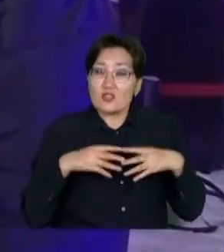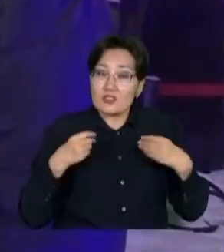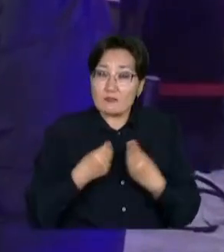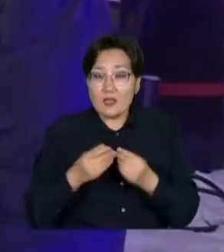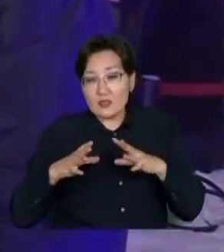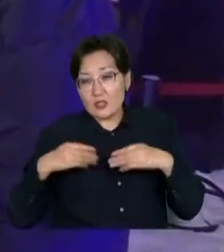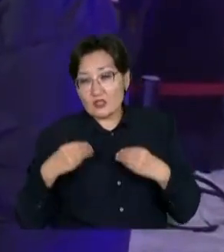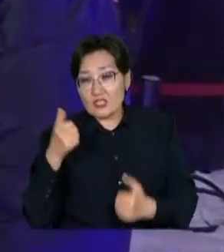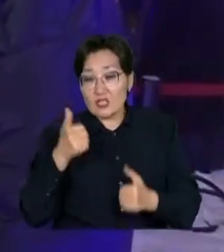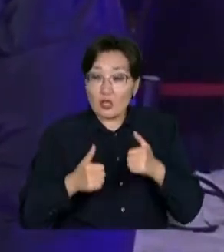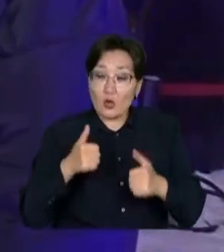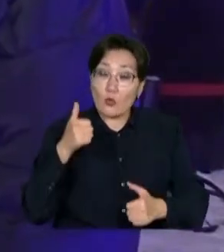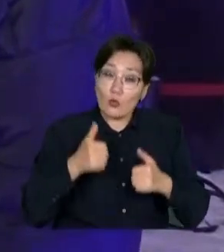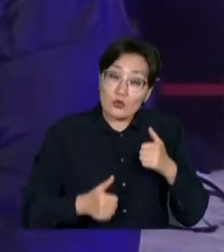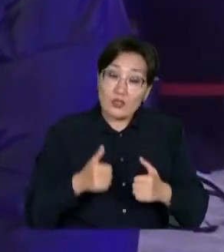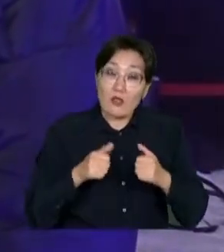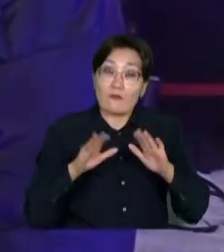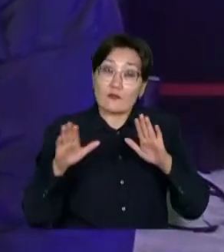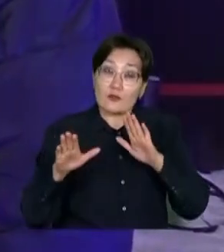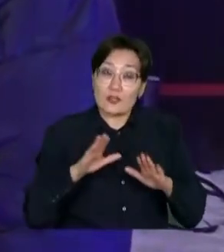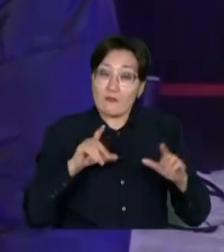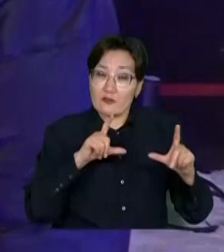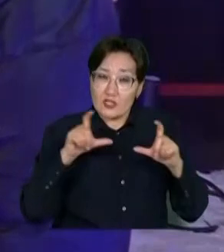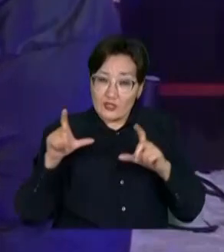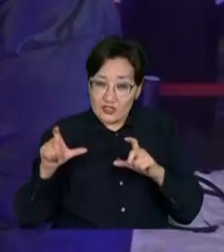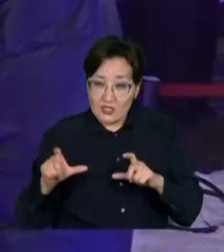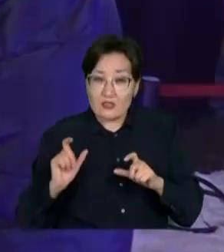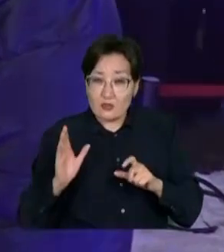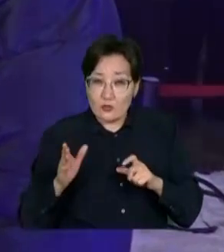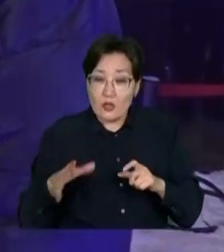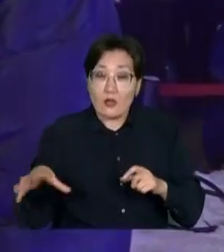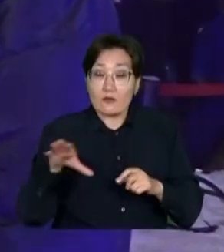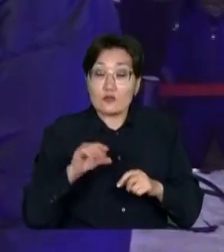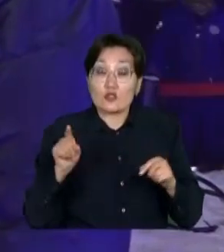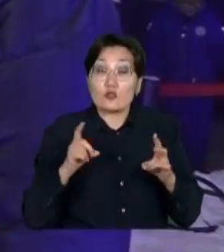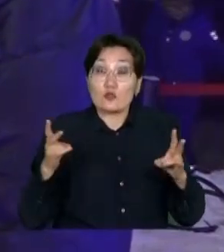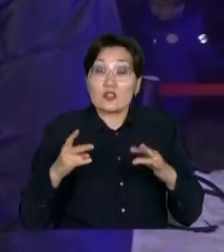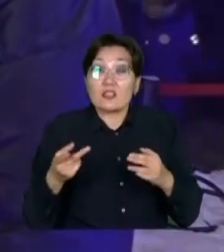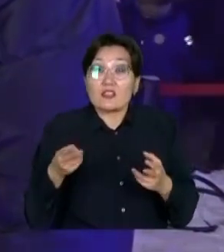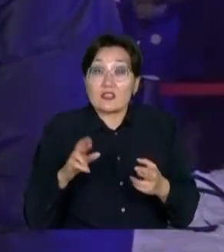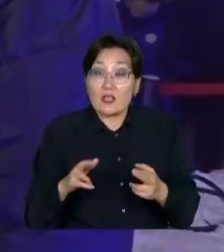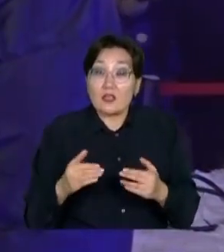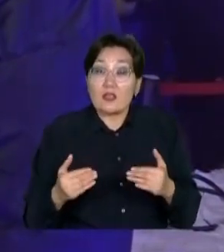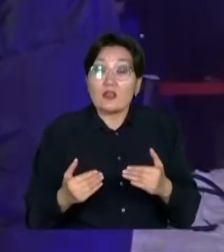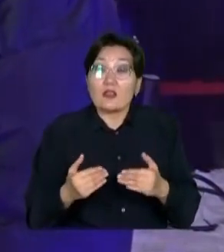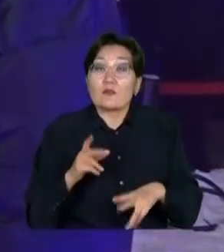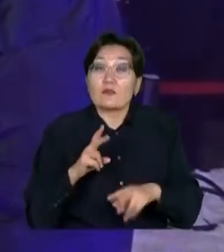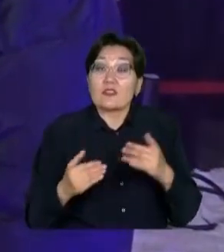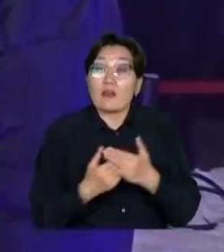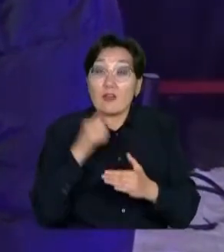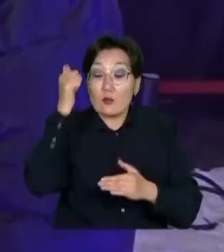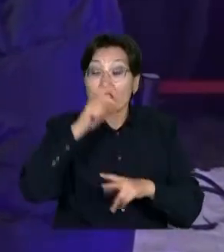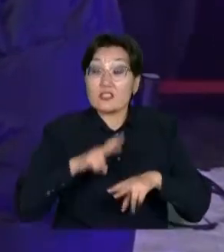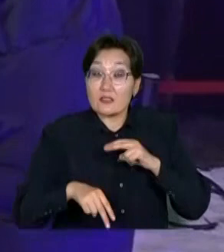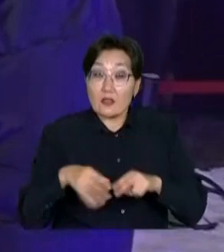игры, конкурсы, выставки, фотосессии. Вот, все, что нужно для новогоднего настроения, мы постараемся организовать это